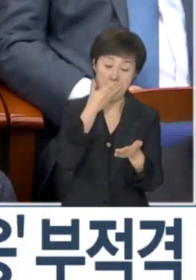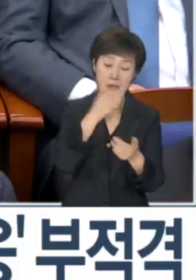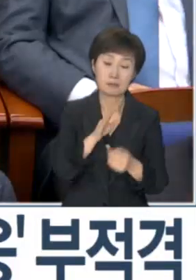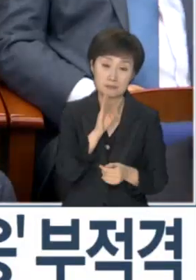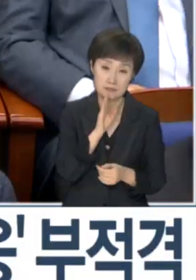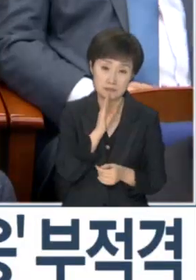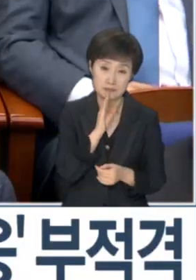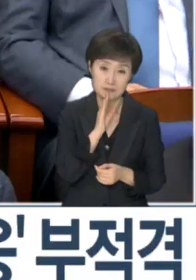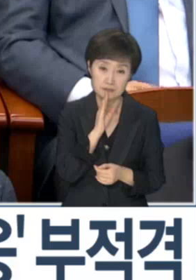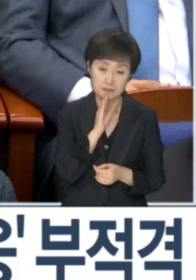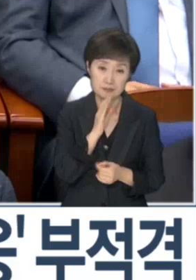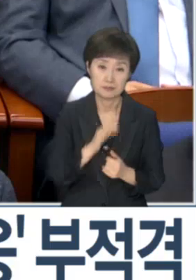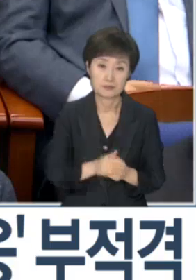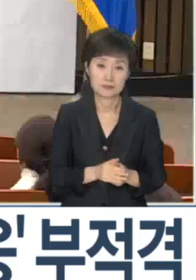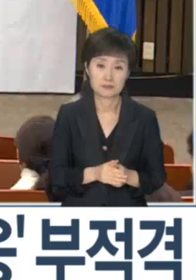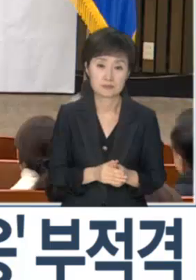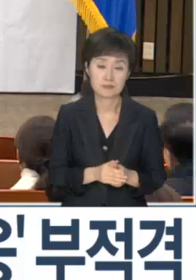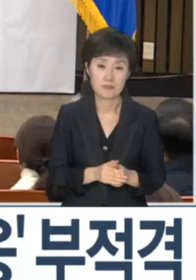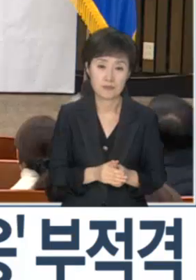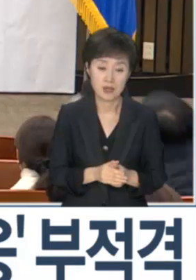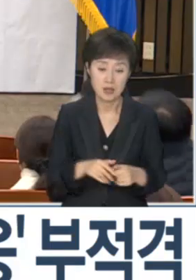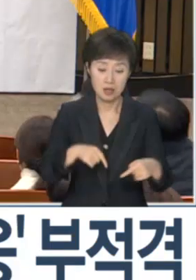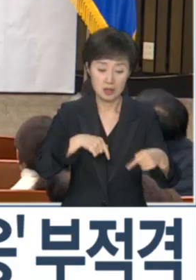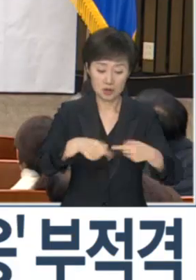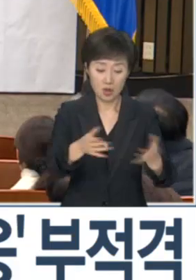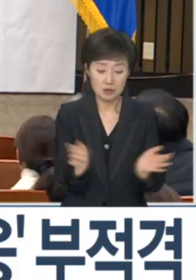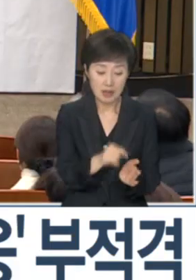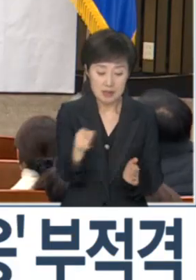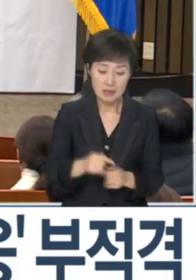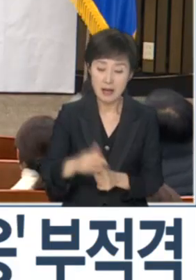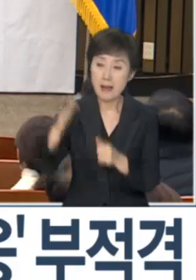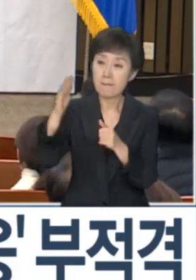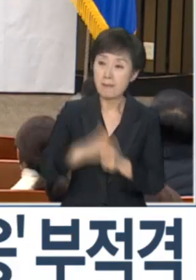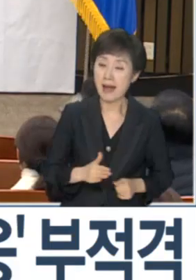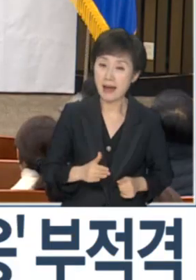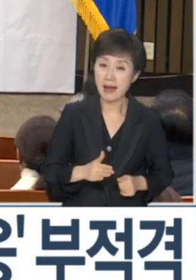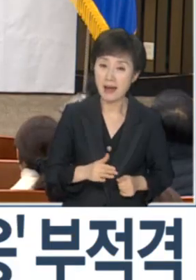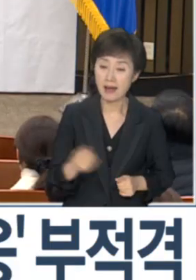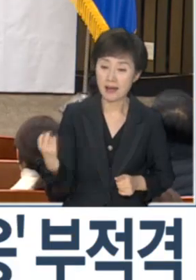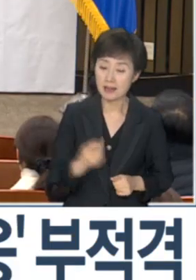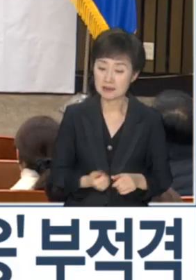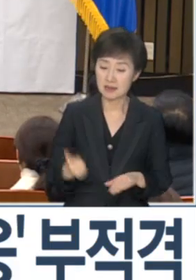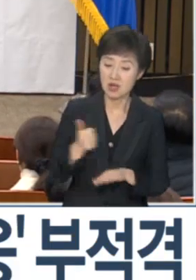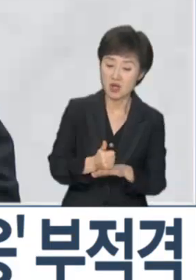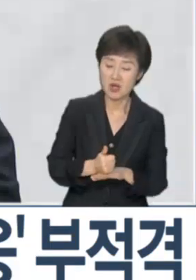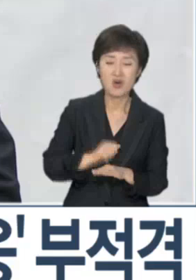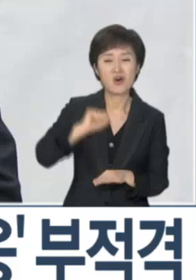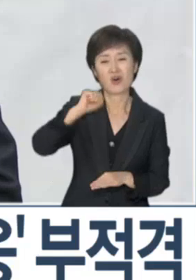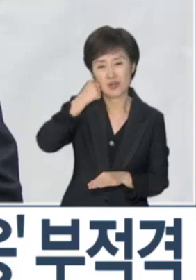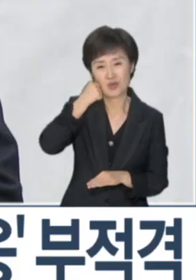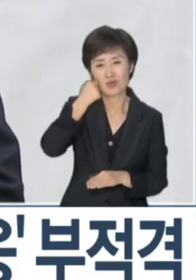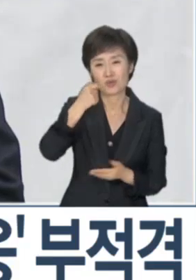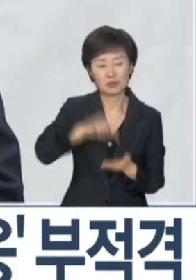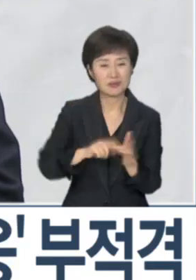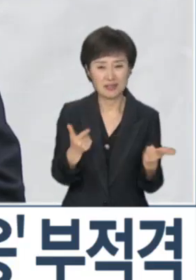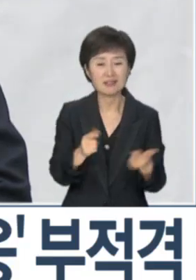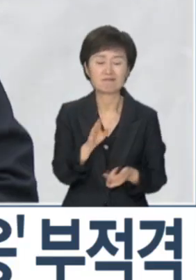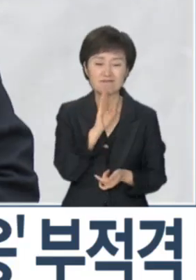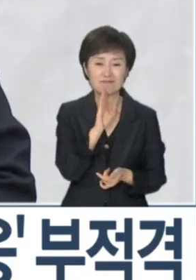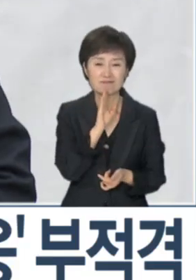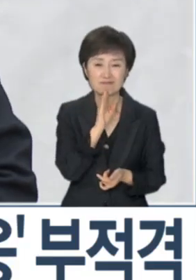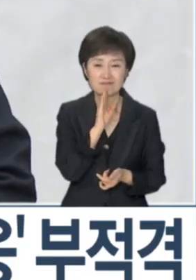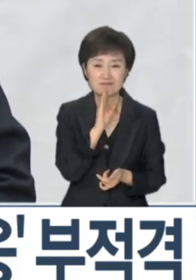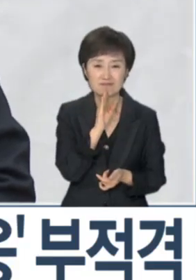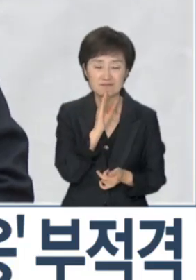한번 탈락이 되면은 그것을 극복하기는 사실은 불가능한 건 아닙니까? 그렇기 때문에 상당히 이제 안타까운 부분도